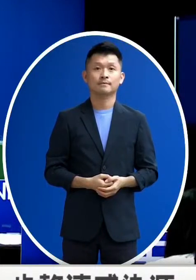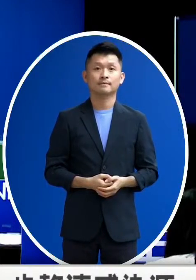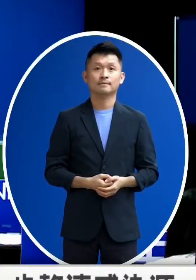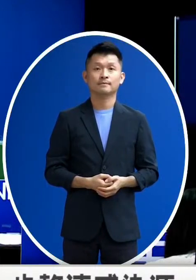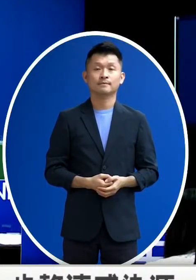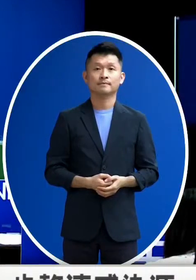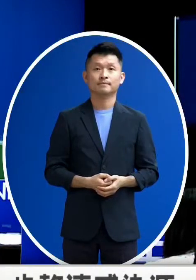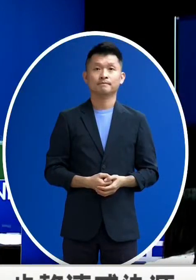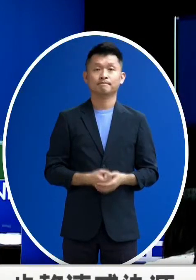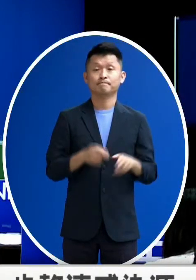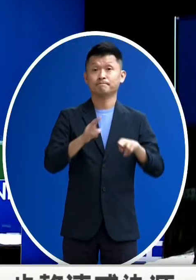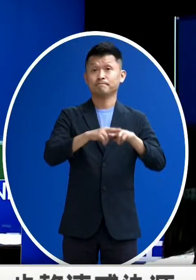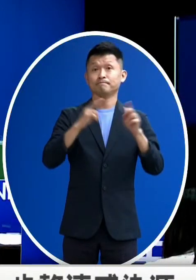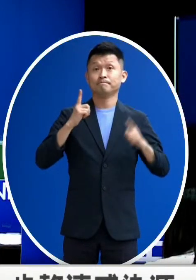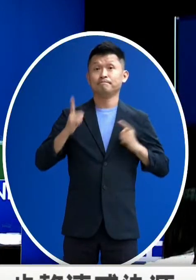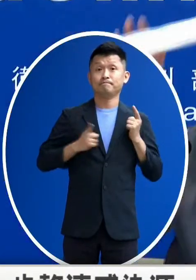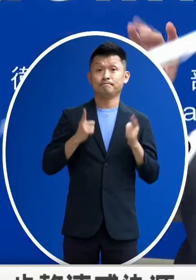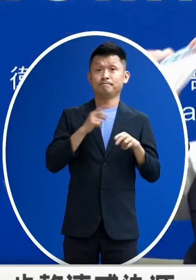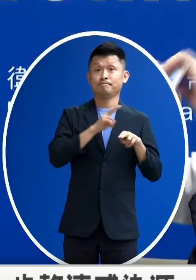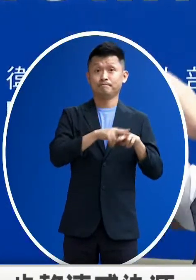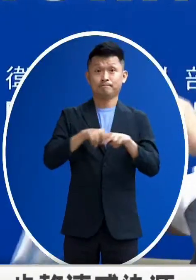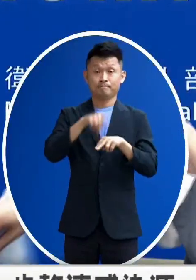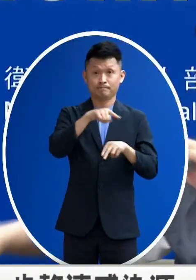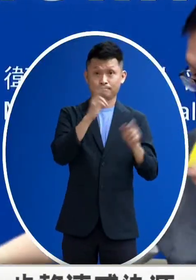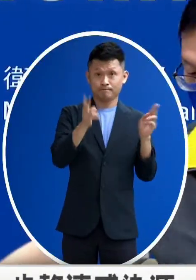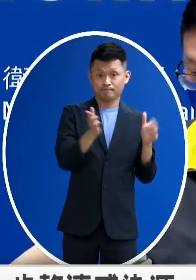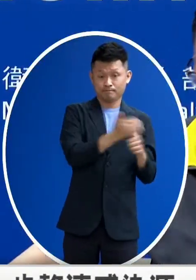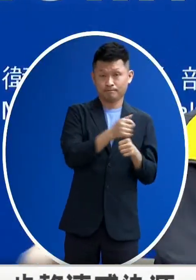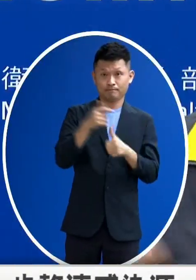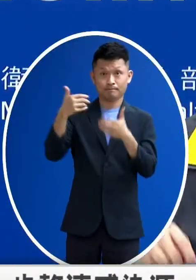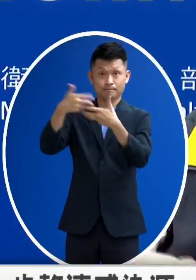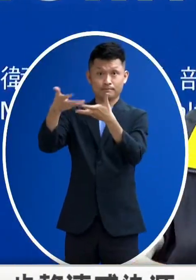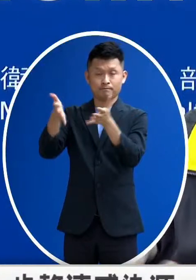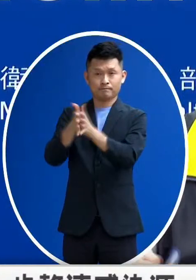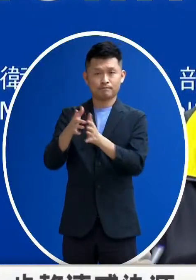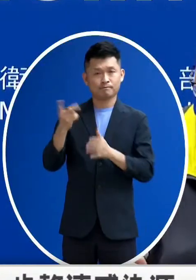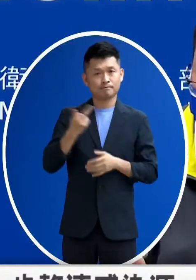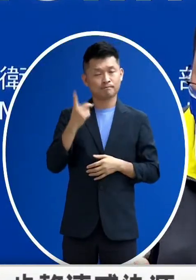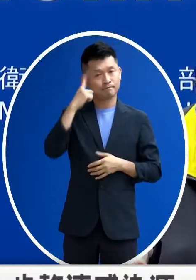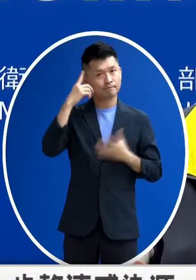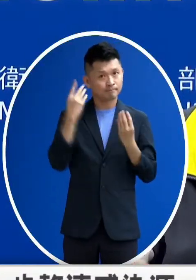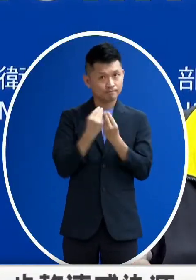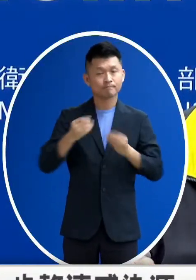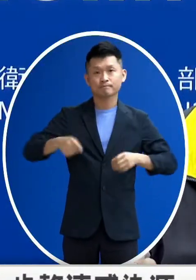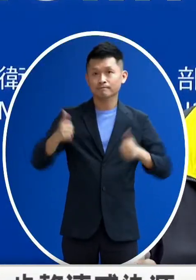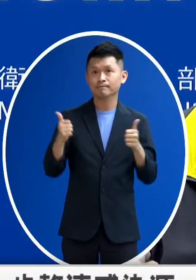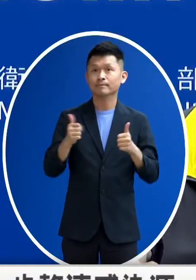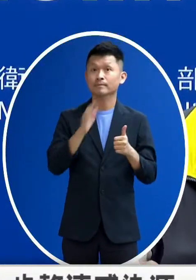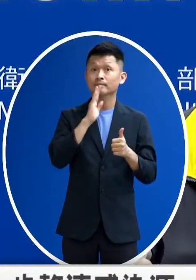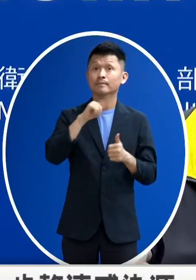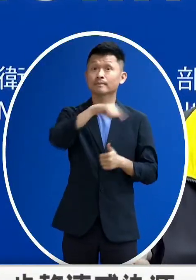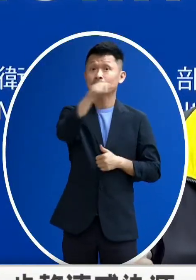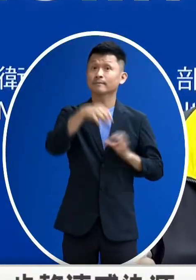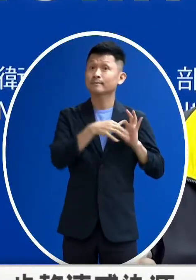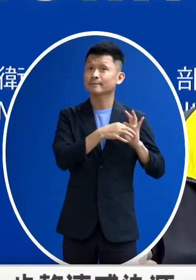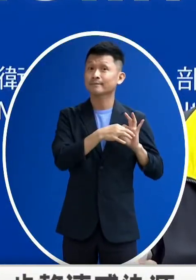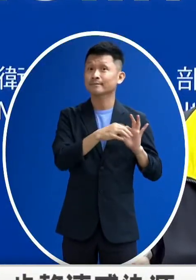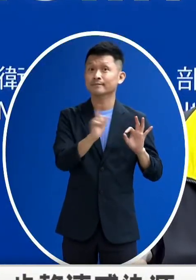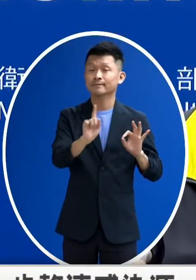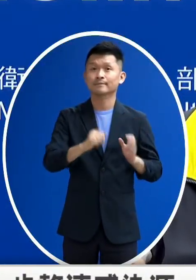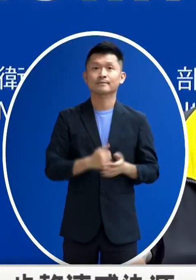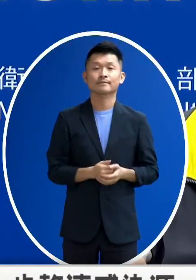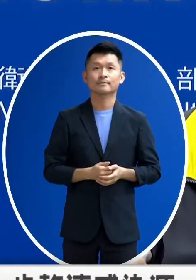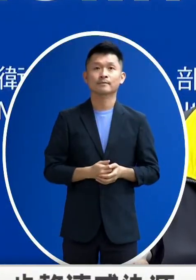好，那开放自由座当然是指挥中心跟交通部目前一个初步的共识哈。那特别大家比较关切的，应该都是